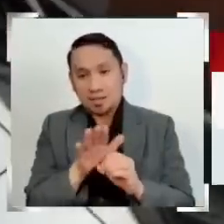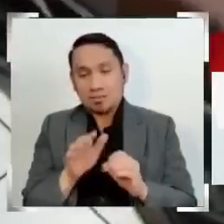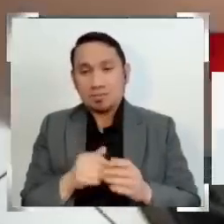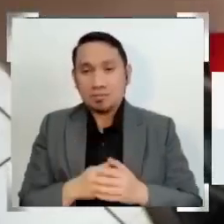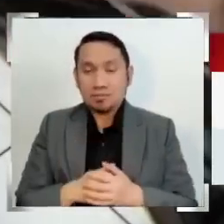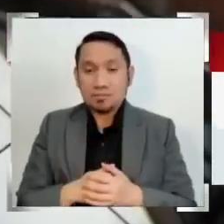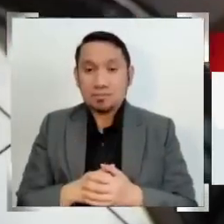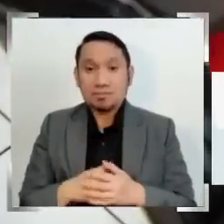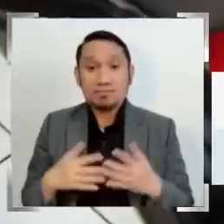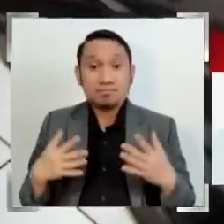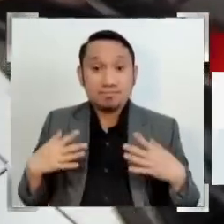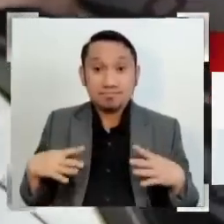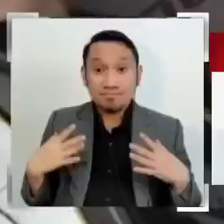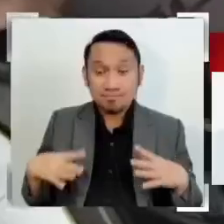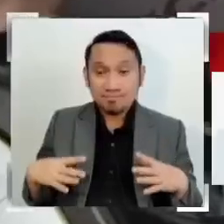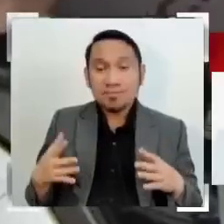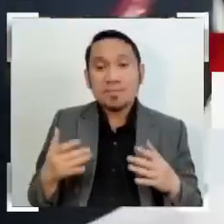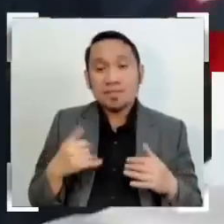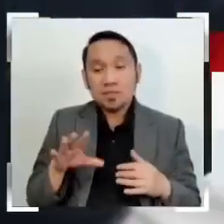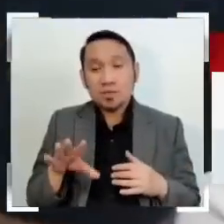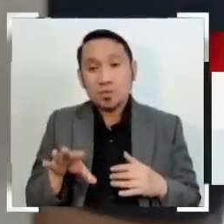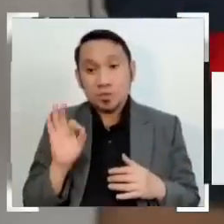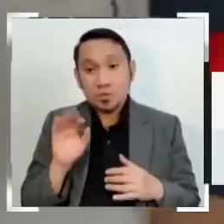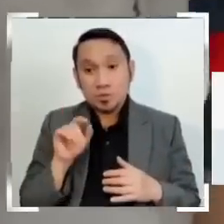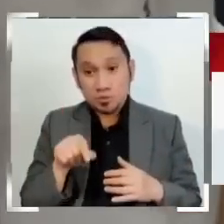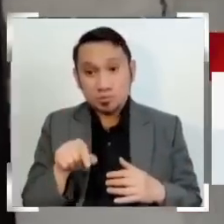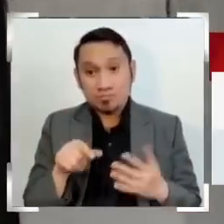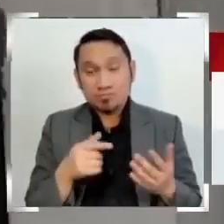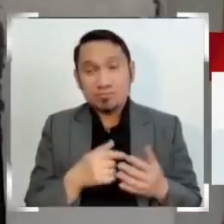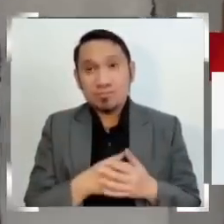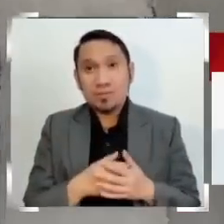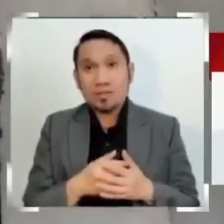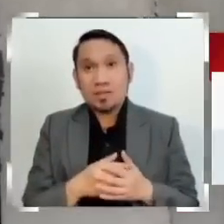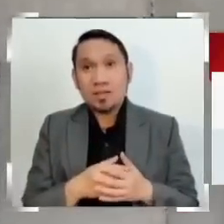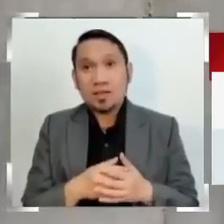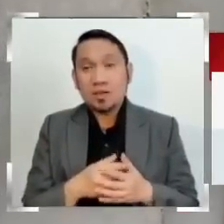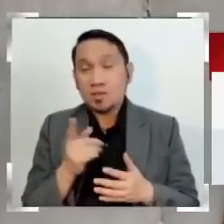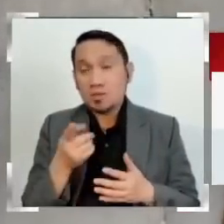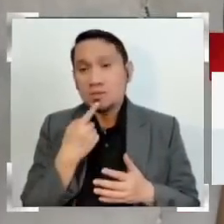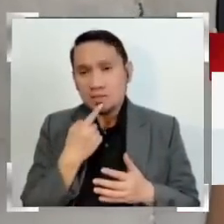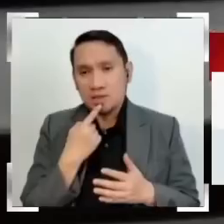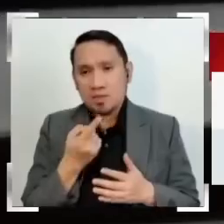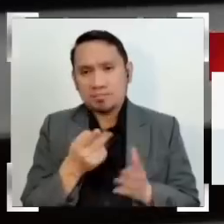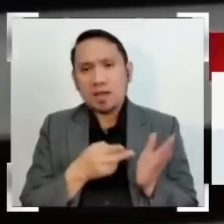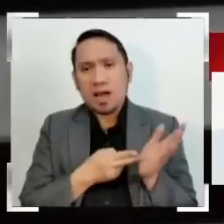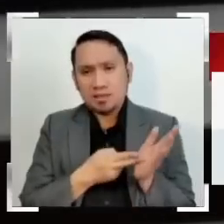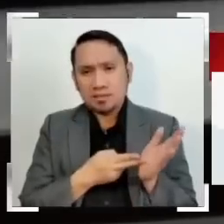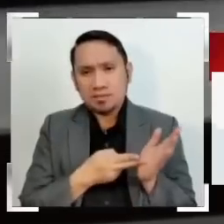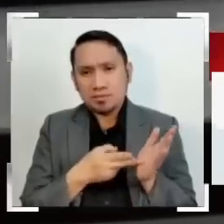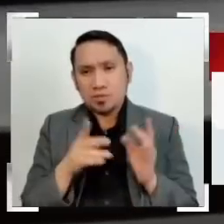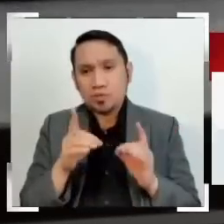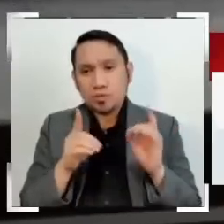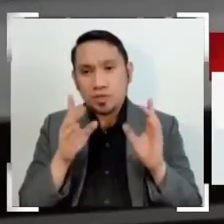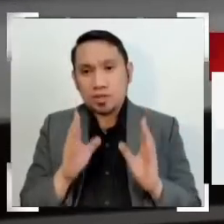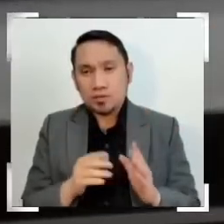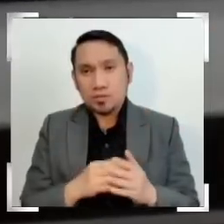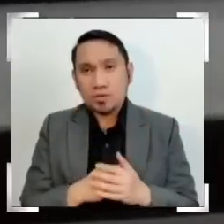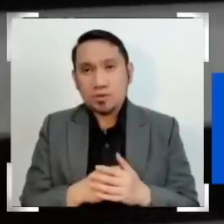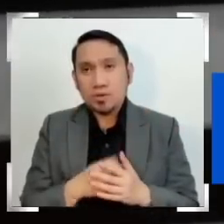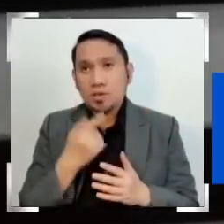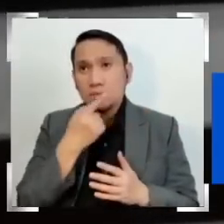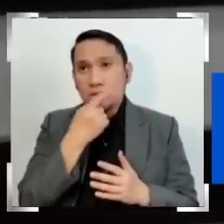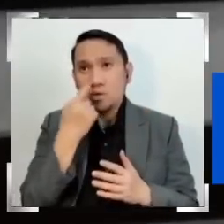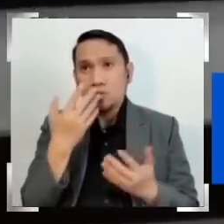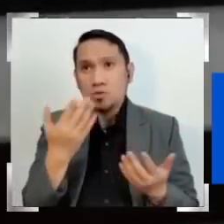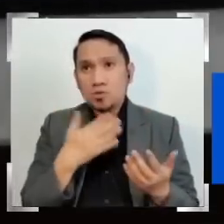ng suspect na recover sa sidecar ng tricycle. Ang suspect aminado sa nagawa niyang krimen. Sa totoo lang po, nagdilim po ang paningin ko nung araw